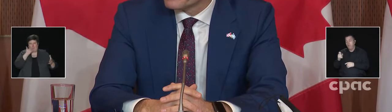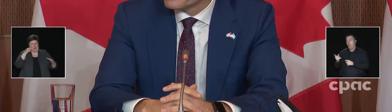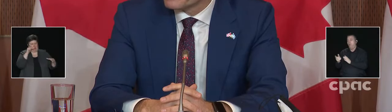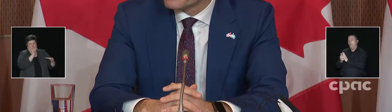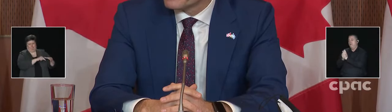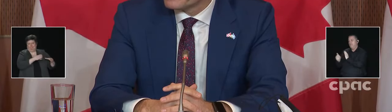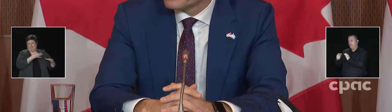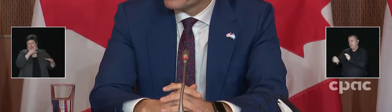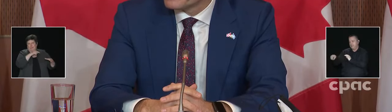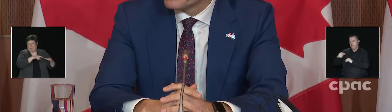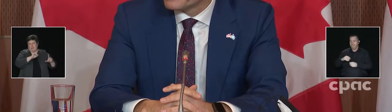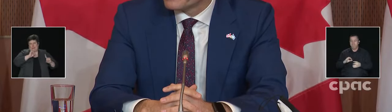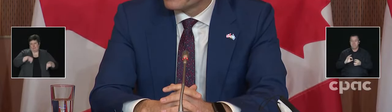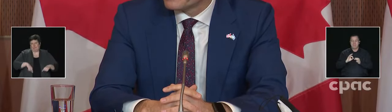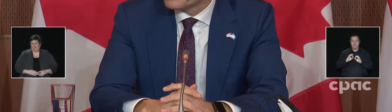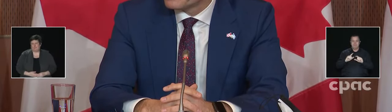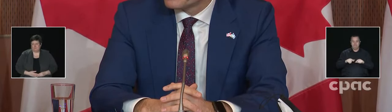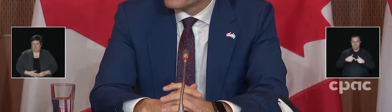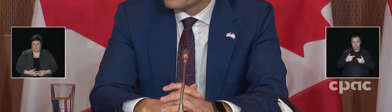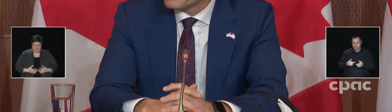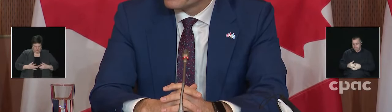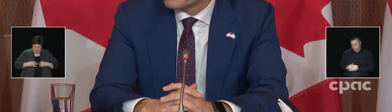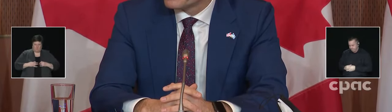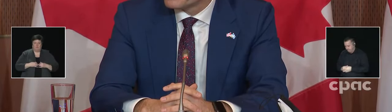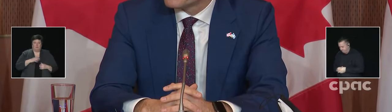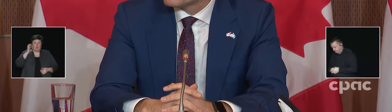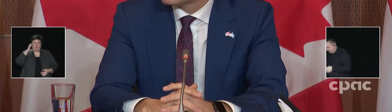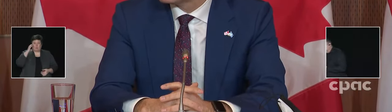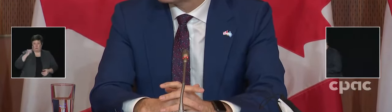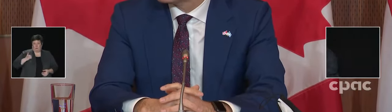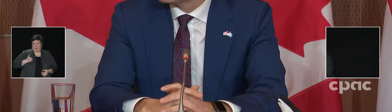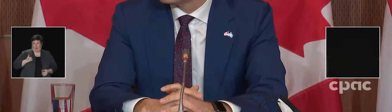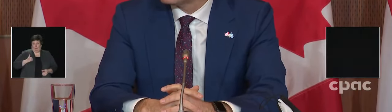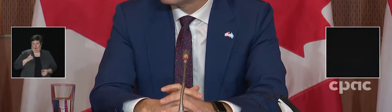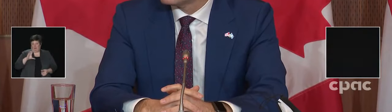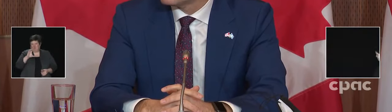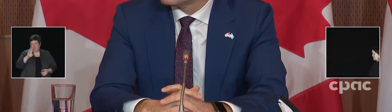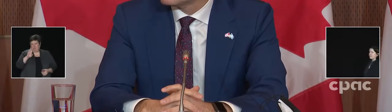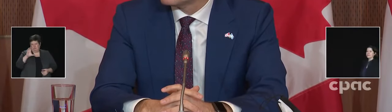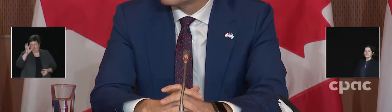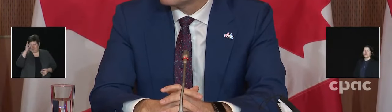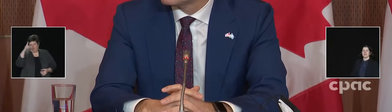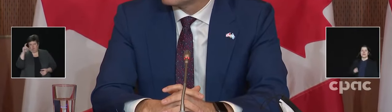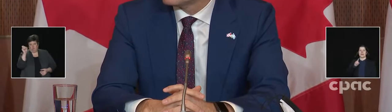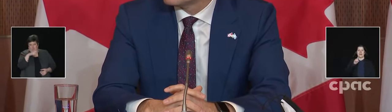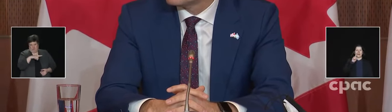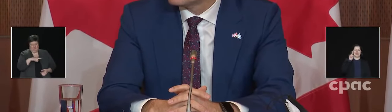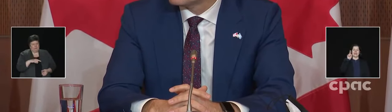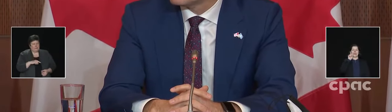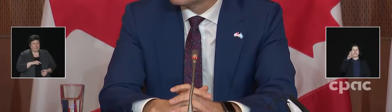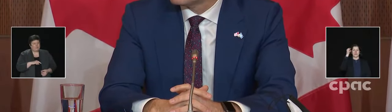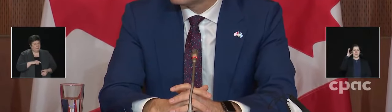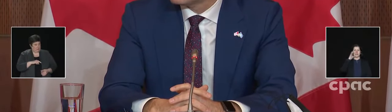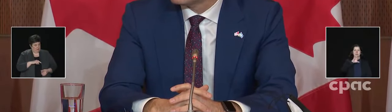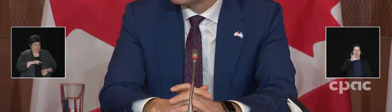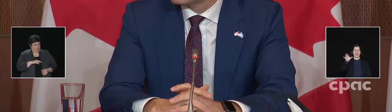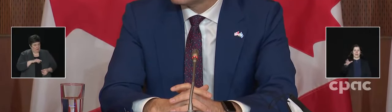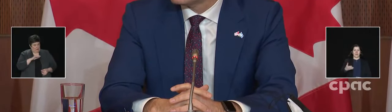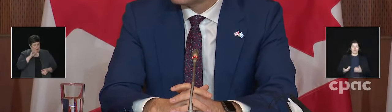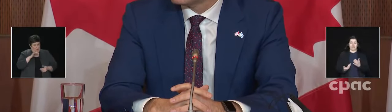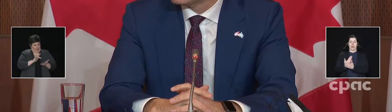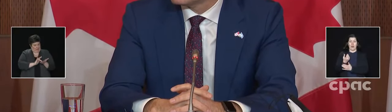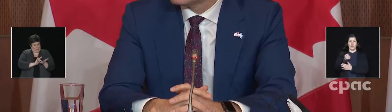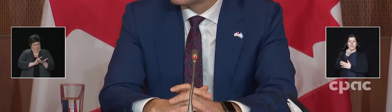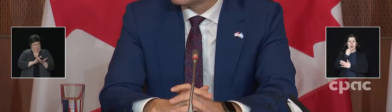Louis Blouin, Radio-Canada. Est-ce que vous espérez, avec cette pilule antivirale, d'en arriver à une utilisation